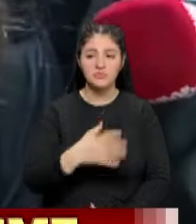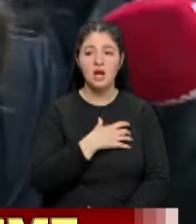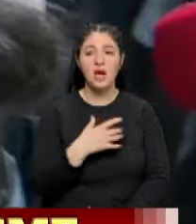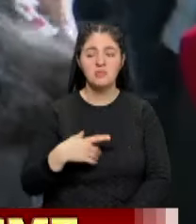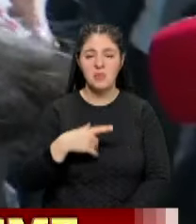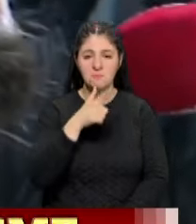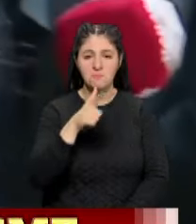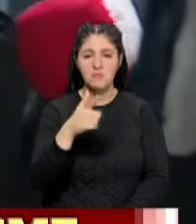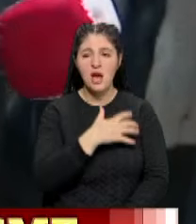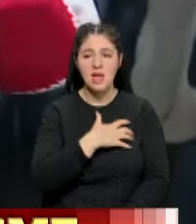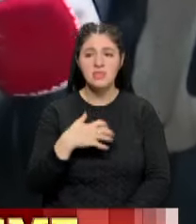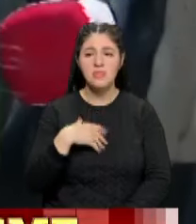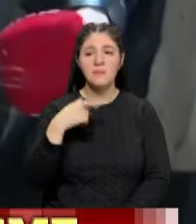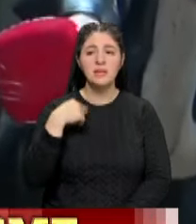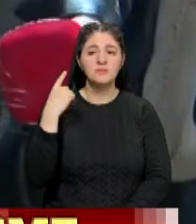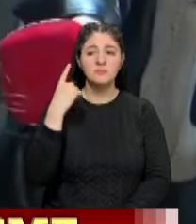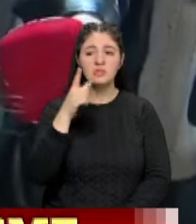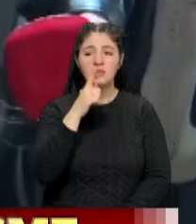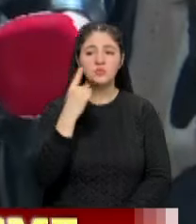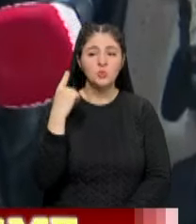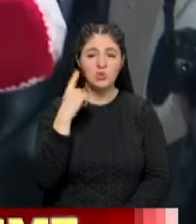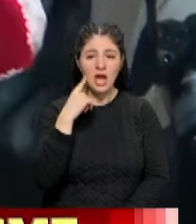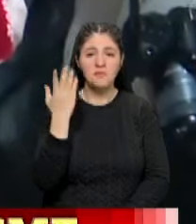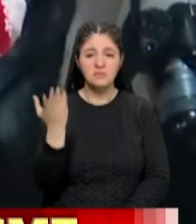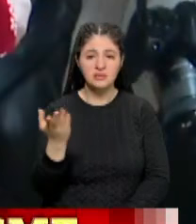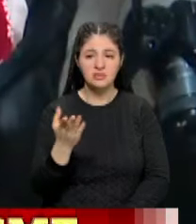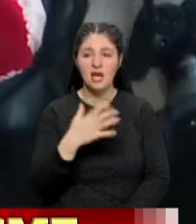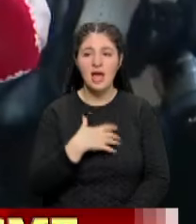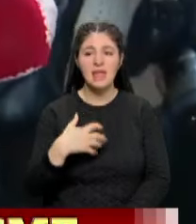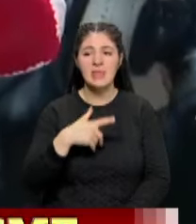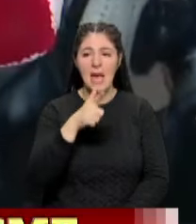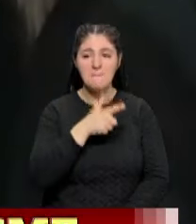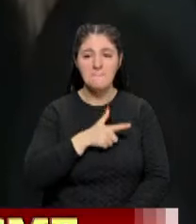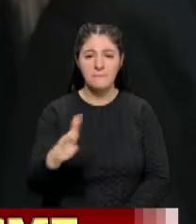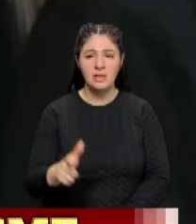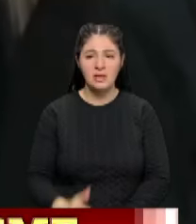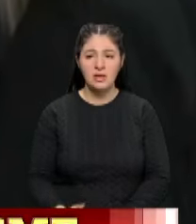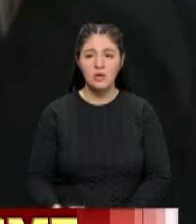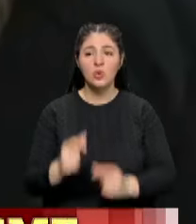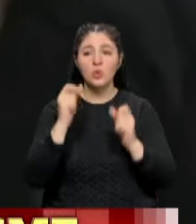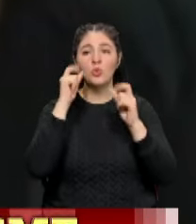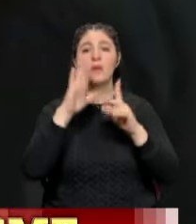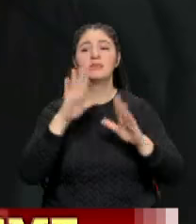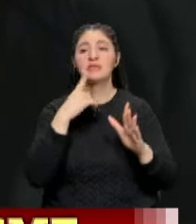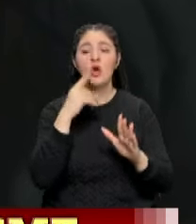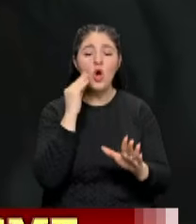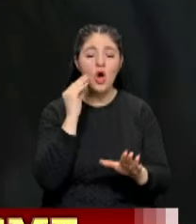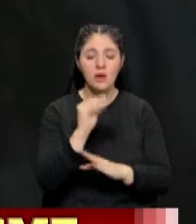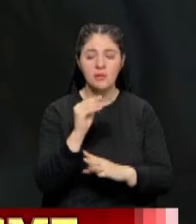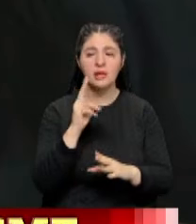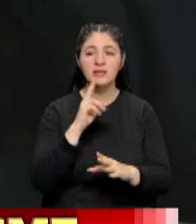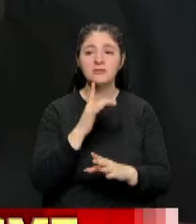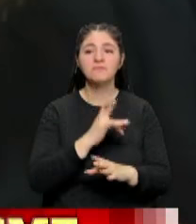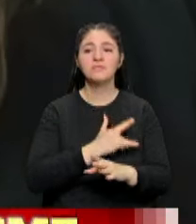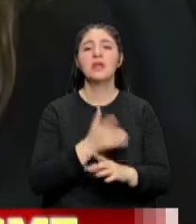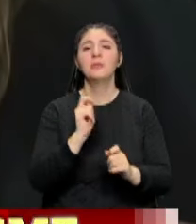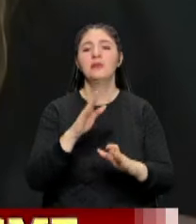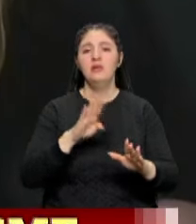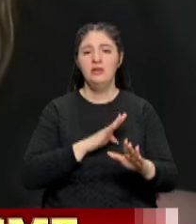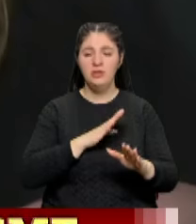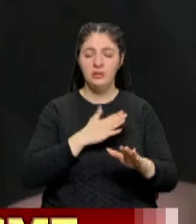Annem! Annem sesimi duyar mısın? Anne! Uyanmasın diye öpmeye kıyamadığımız